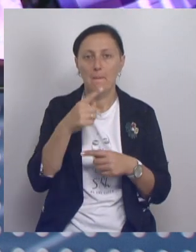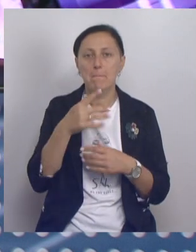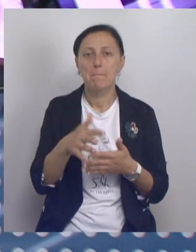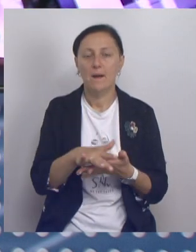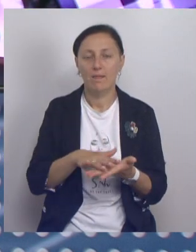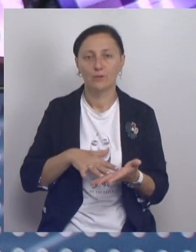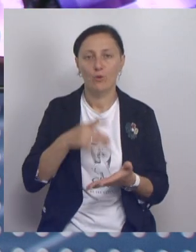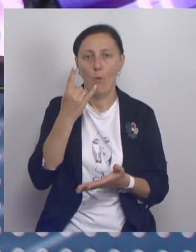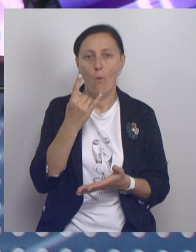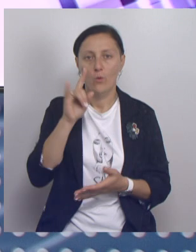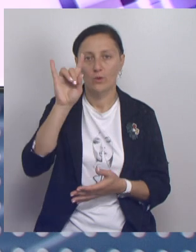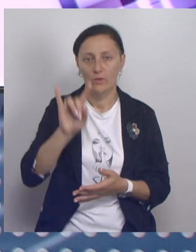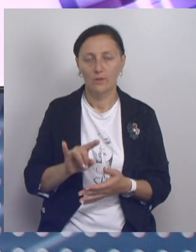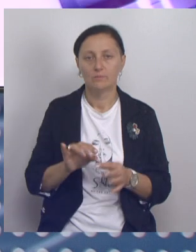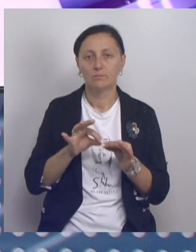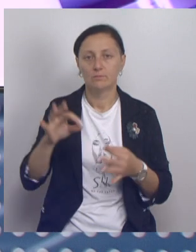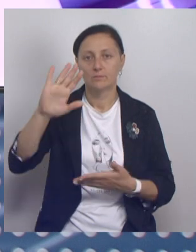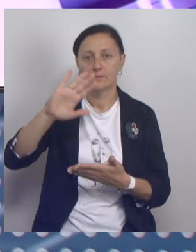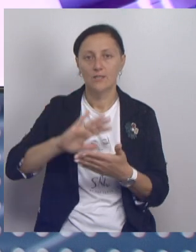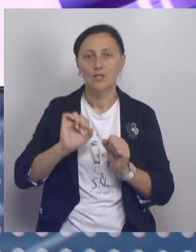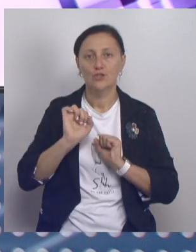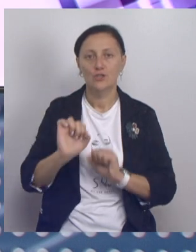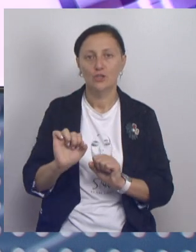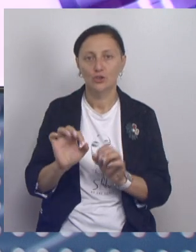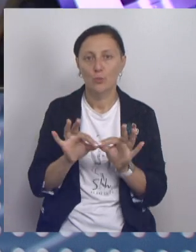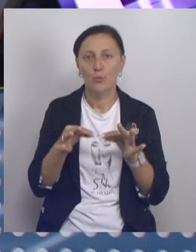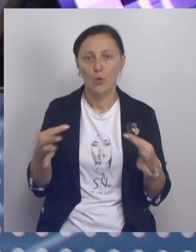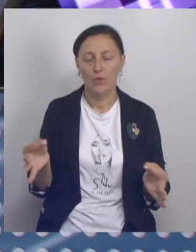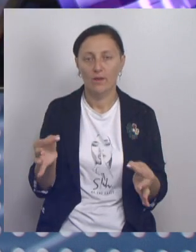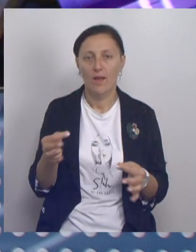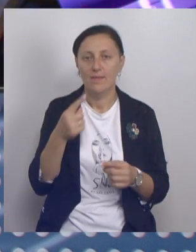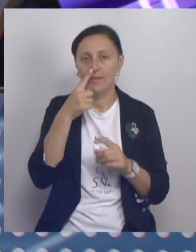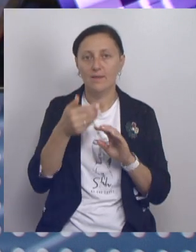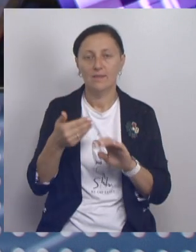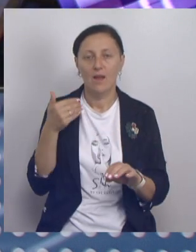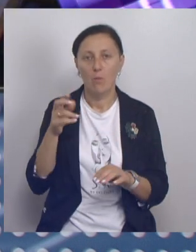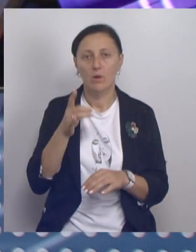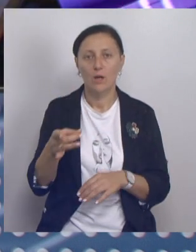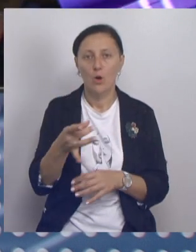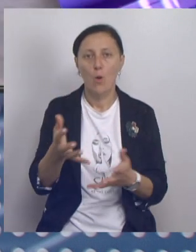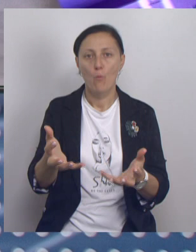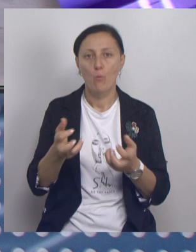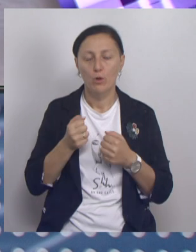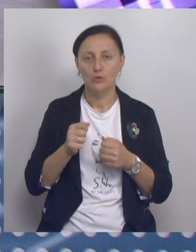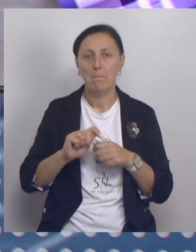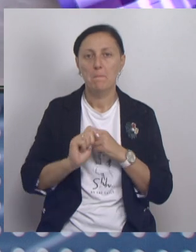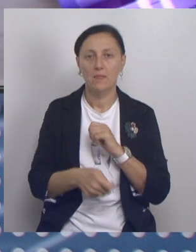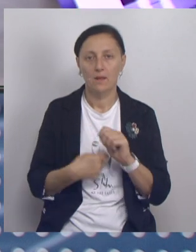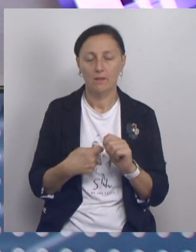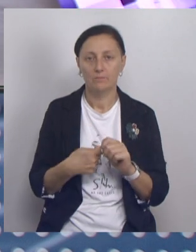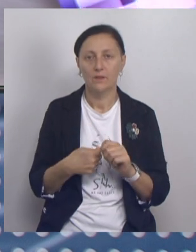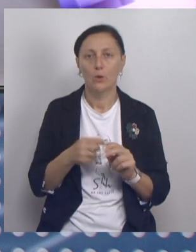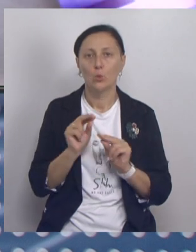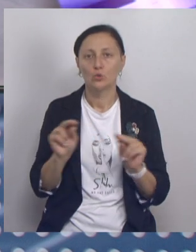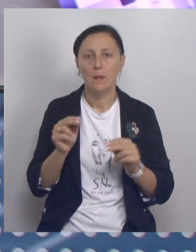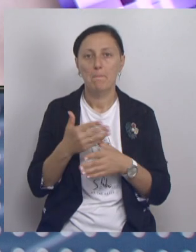продолжают оклеивать окна образовательных учреждений защитной пленкой. Напомним, недавно регион получил вторую партию материала. Педагогам